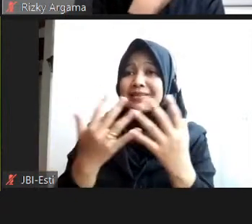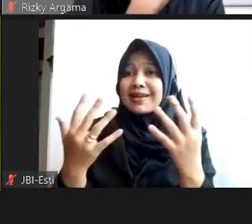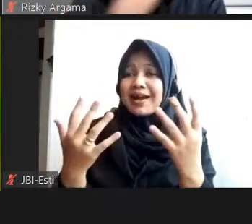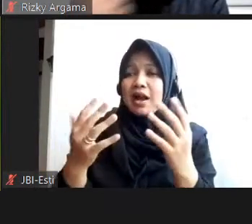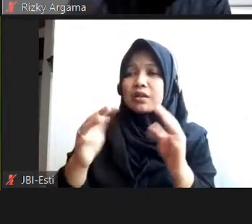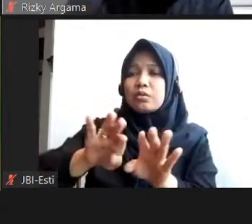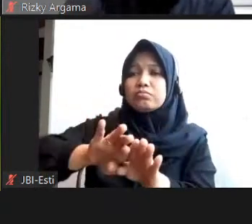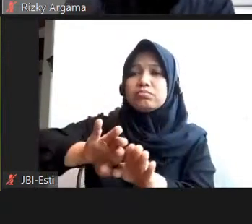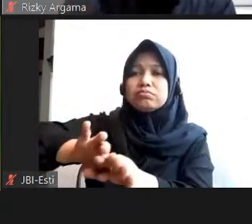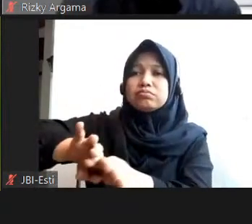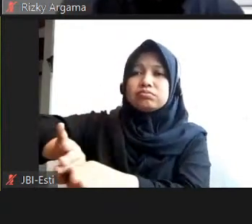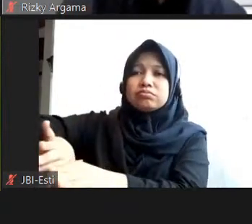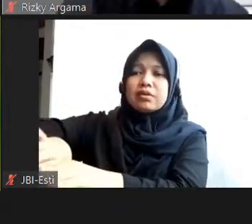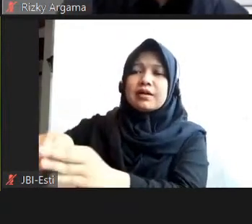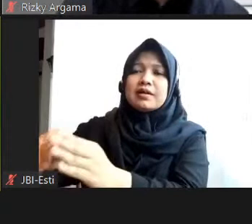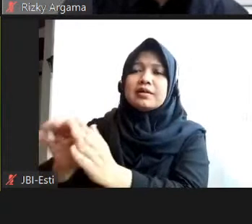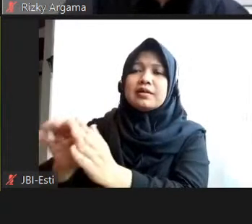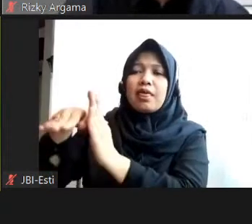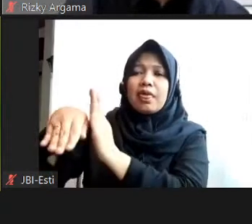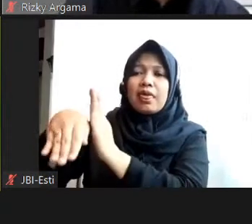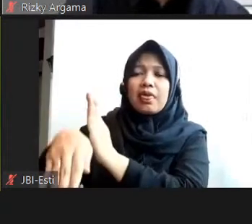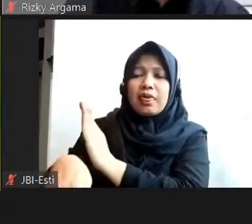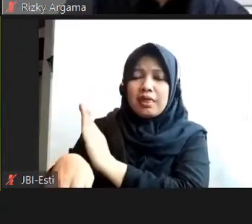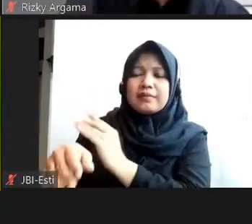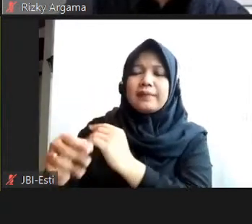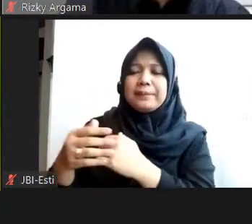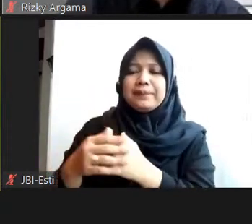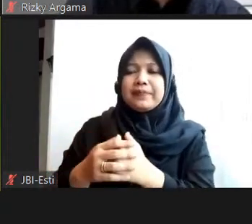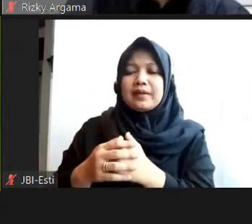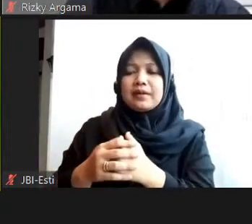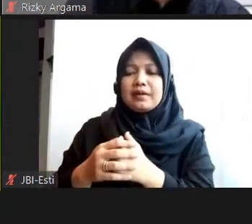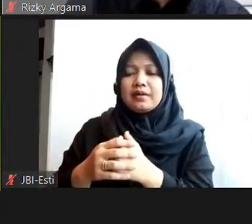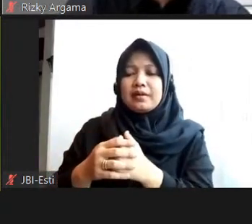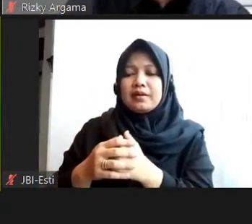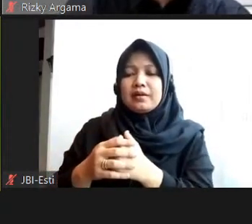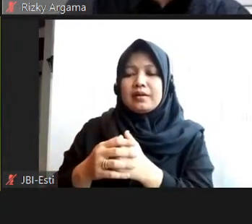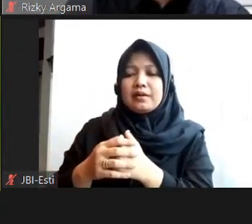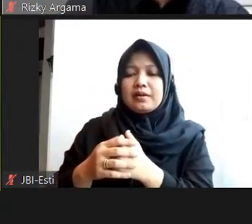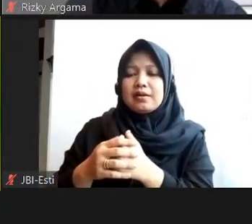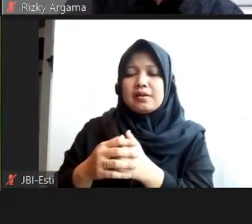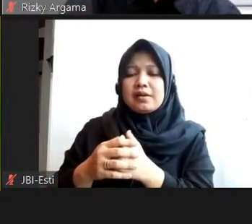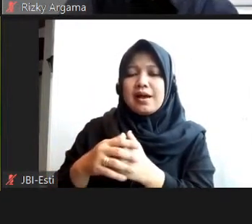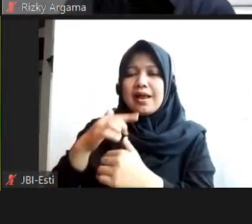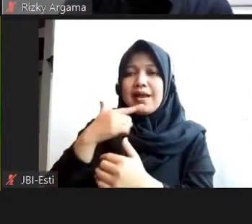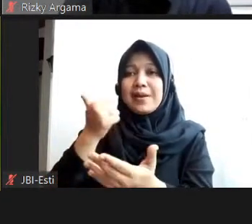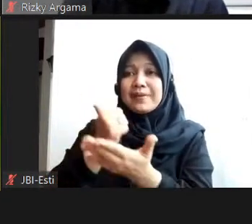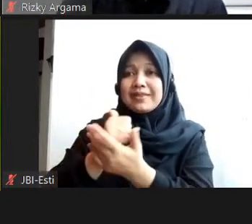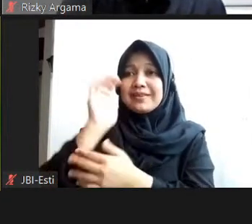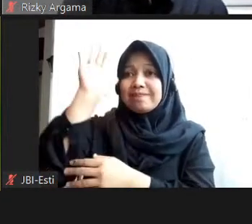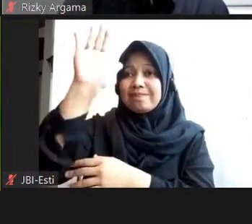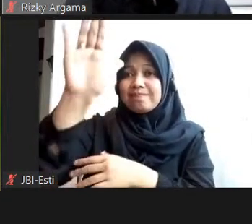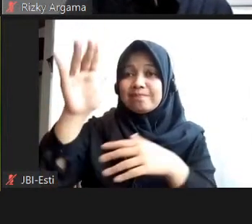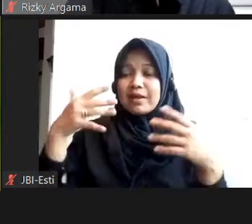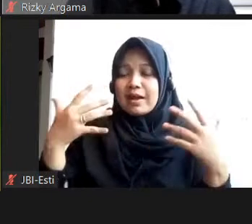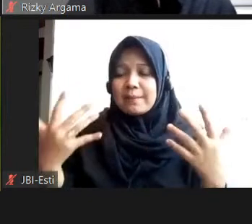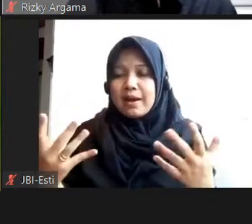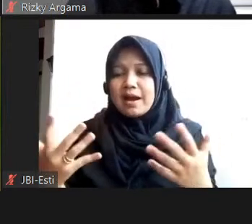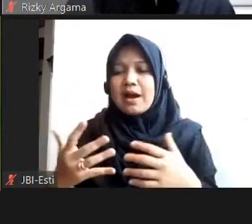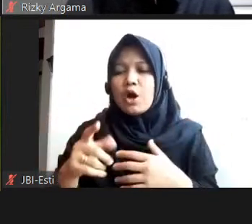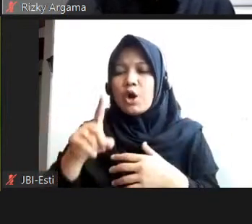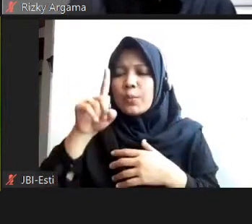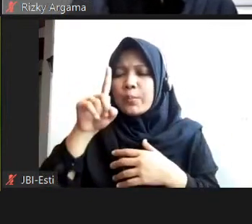terpojok, lemah, ya, kecil gitu, ya. Sehingga poin penting ke depan adalah memang banyak energi yang dibutuhkan